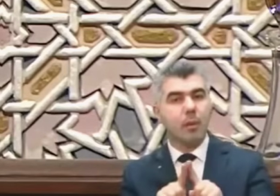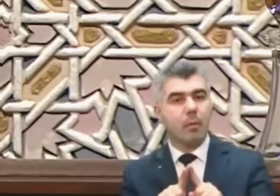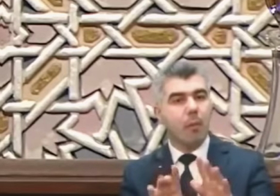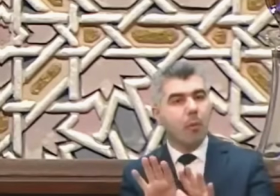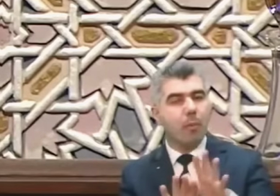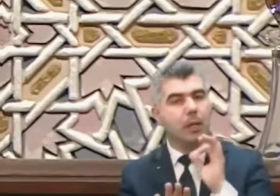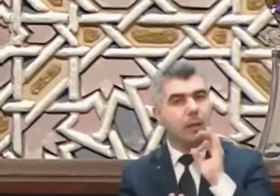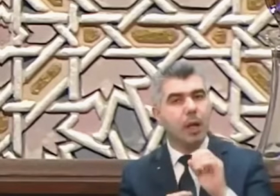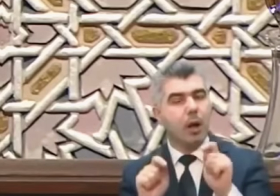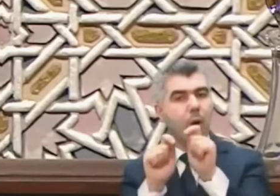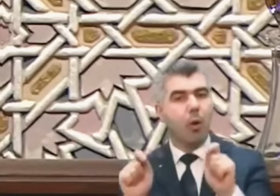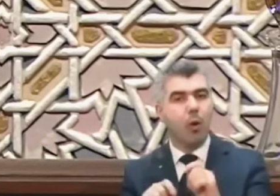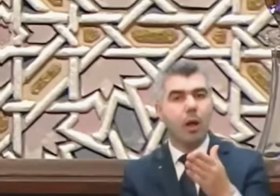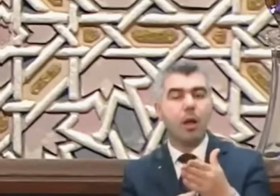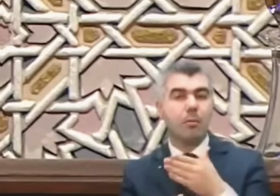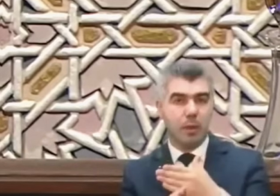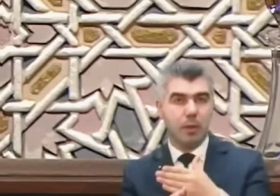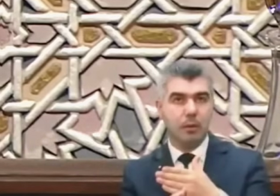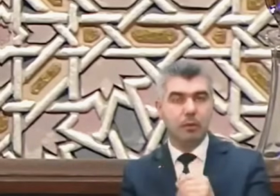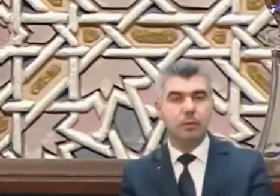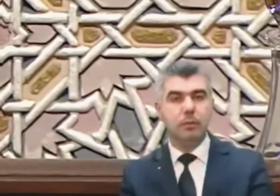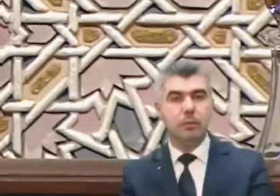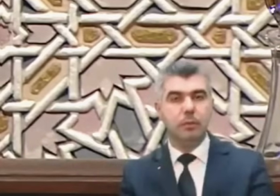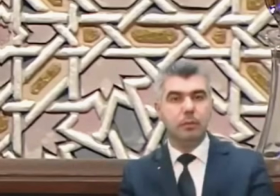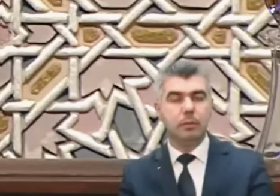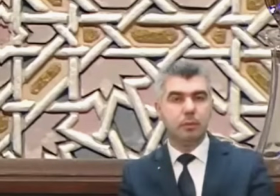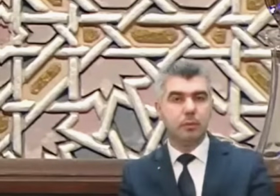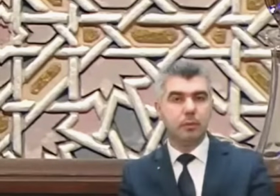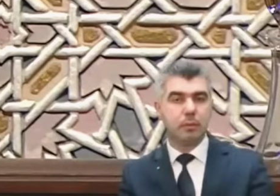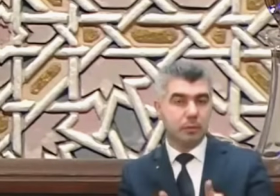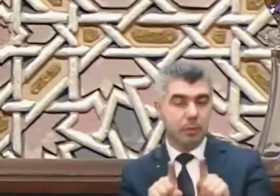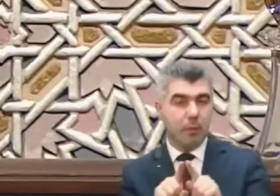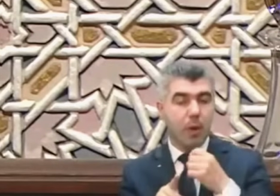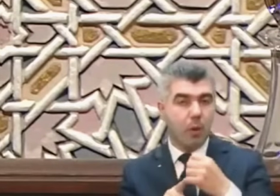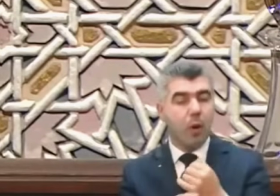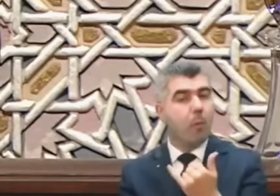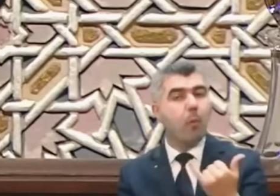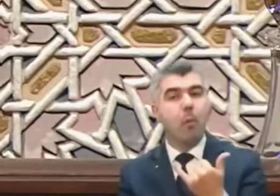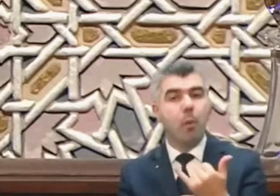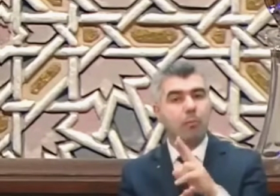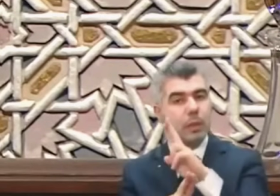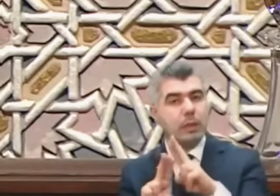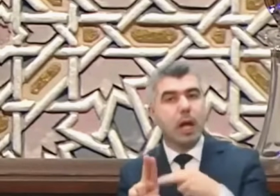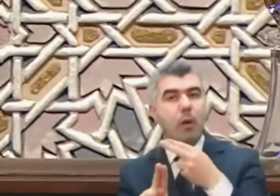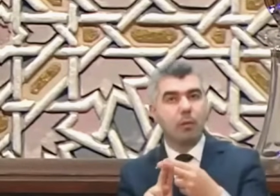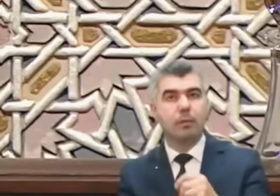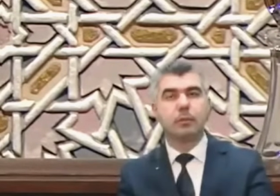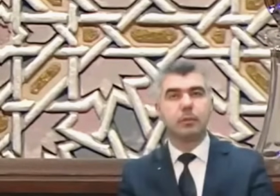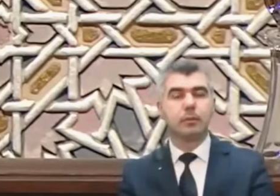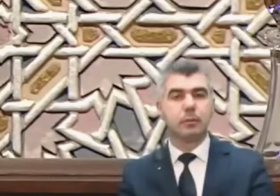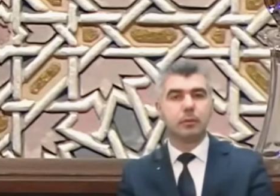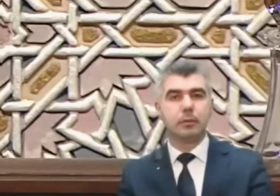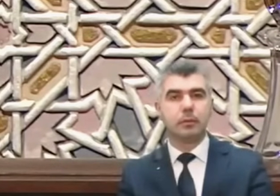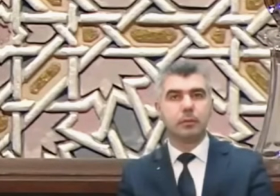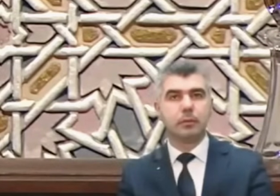كنت كنعطيها لناس قبل منك، لان كنا كنقولوا احنا ما نديروش المونولوج، خصنا يكون الجواب. سيد